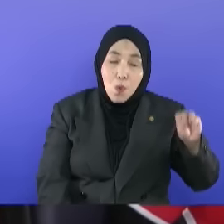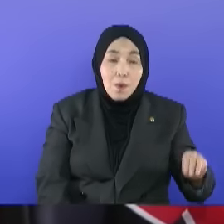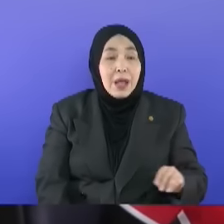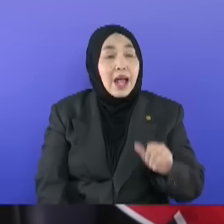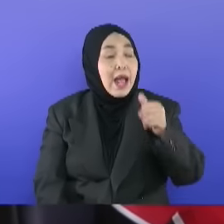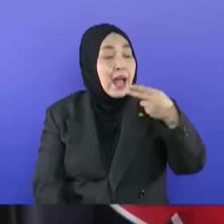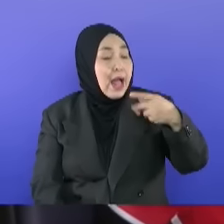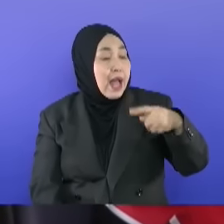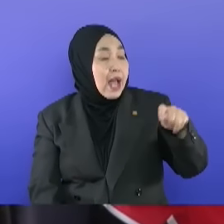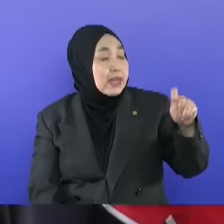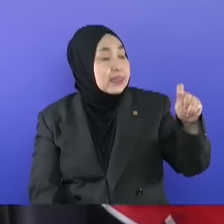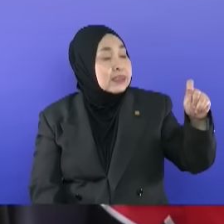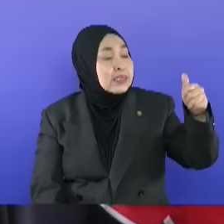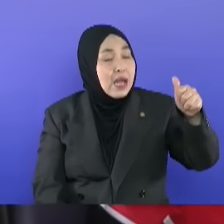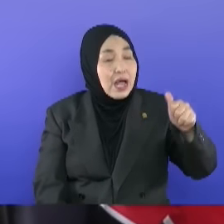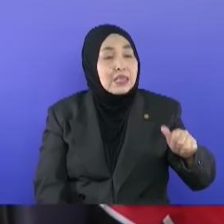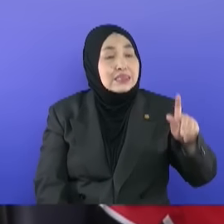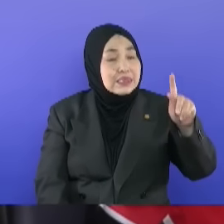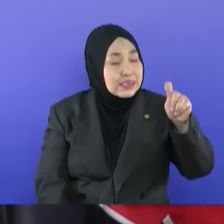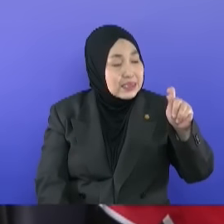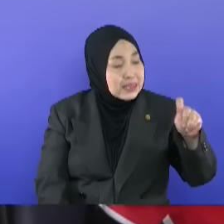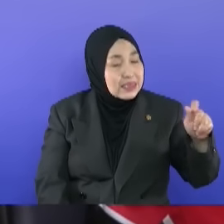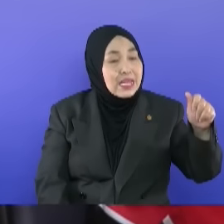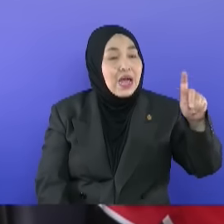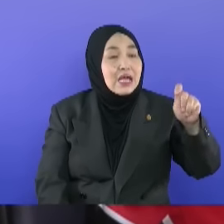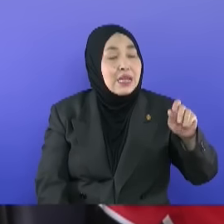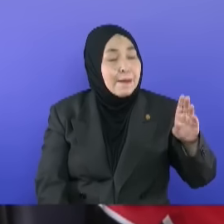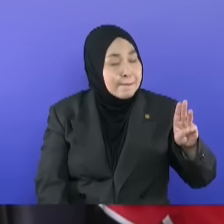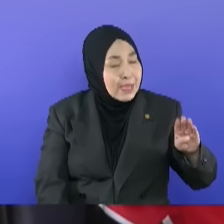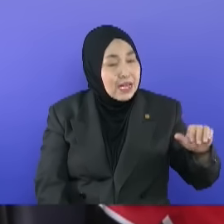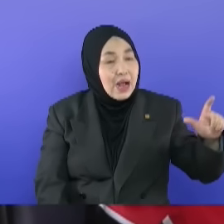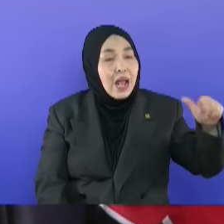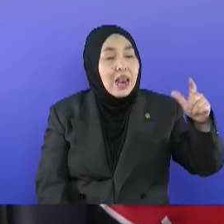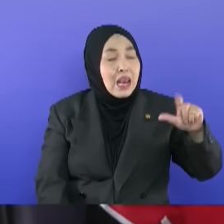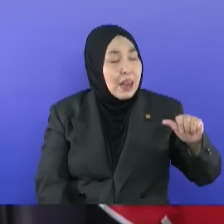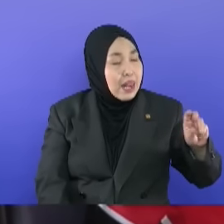hatta tattabi millatahum